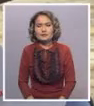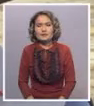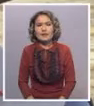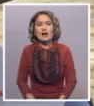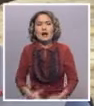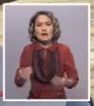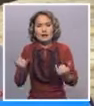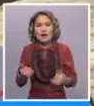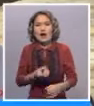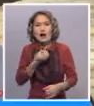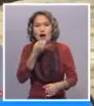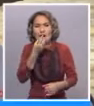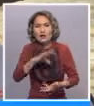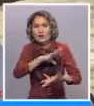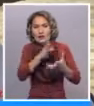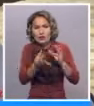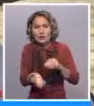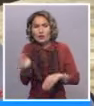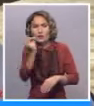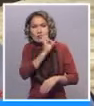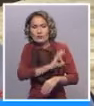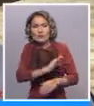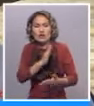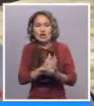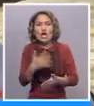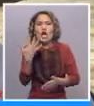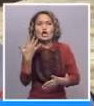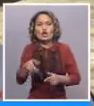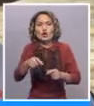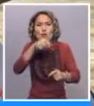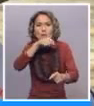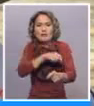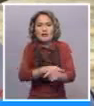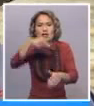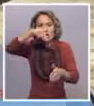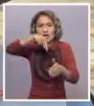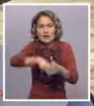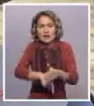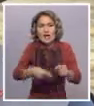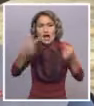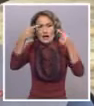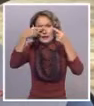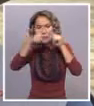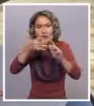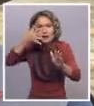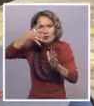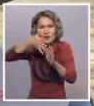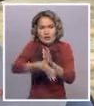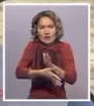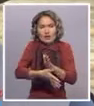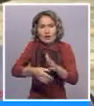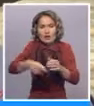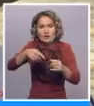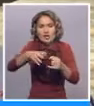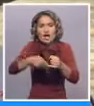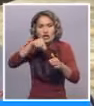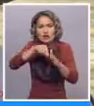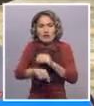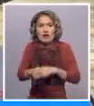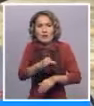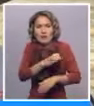Нәтиже жаман емес. 50 метр тереңдіктен соң полиметал жынысы басталады. Біз алынған сынамаларды Жезқазғандағы зертханаларға жібереміз. Сол жерде оның